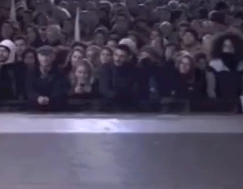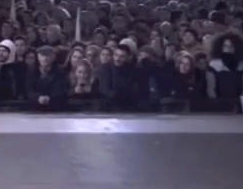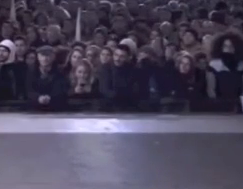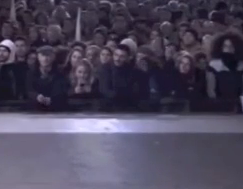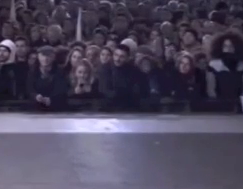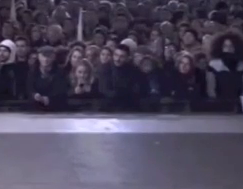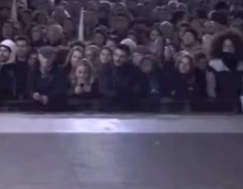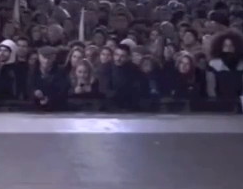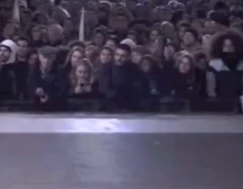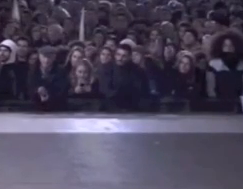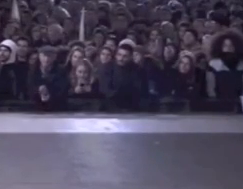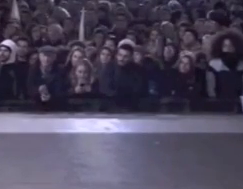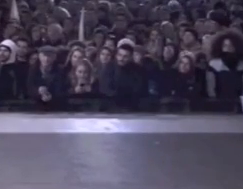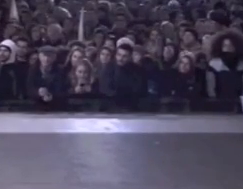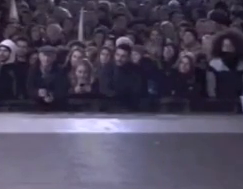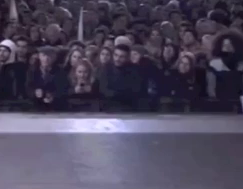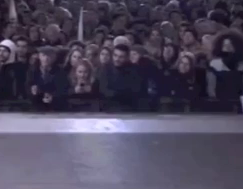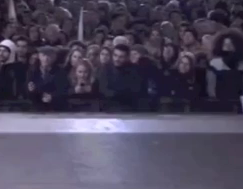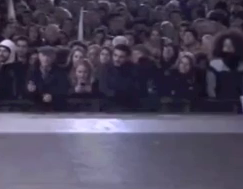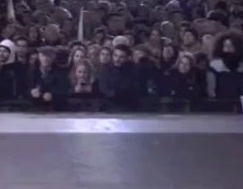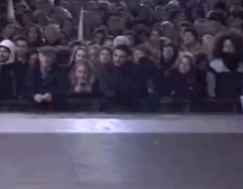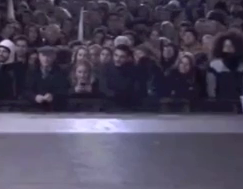della vita umana in qualcosa di